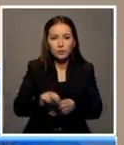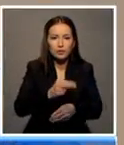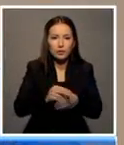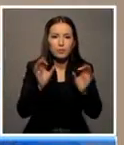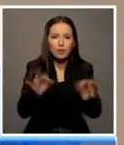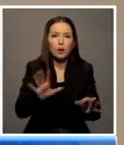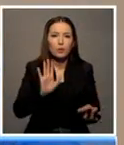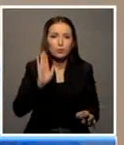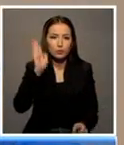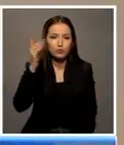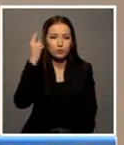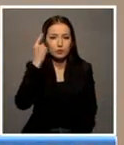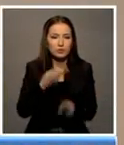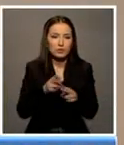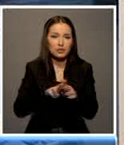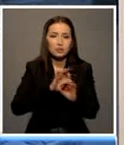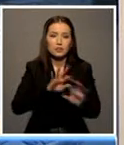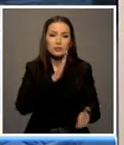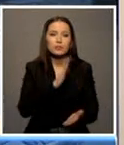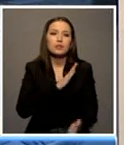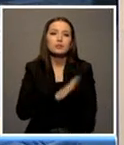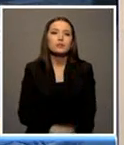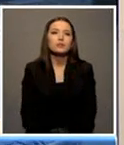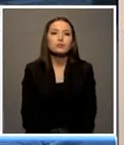тікелей ықпал етеді дейді аға буын.